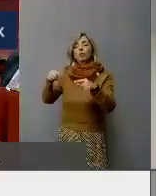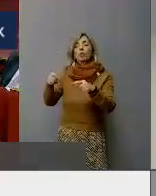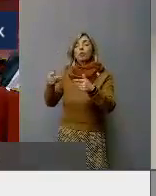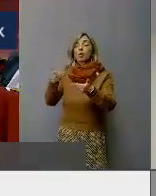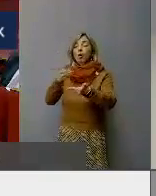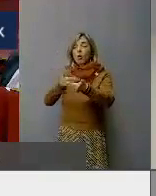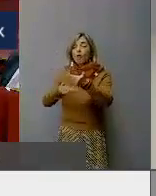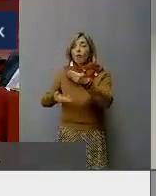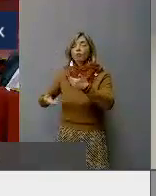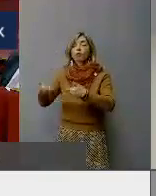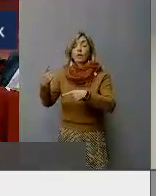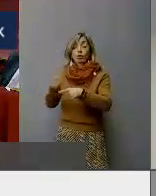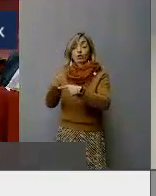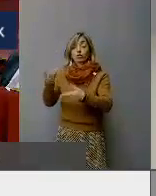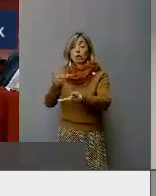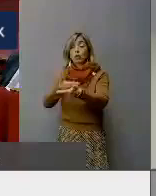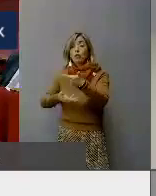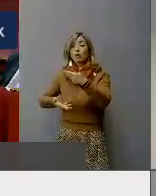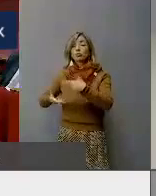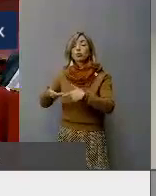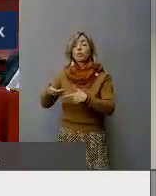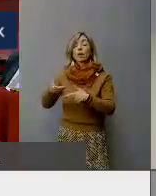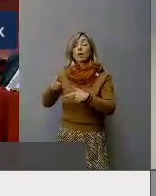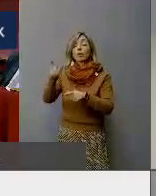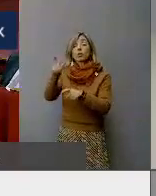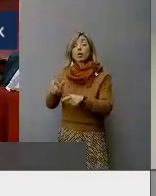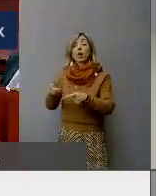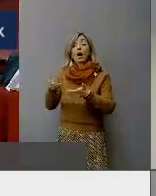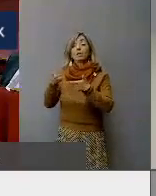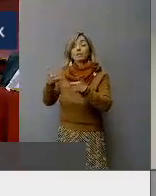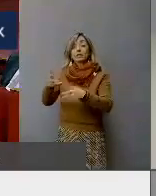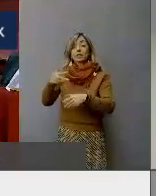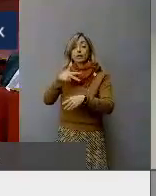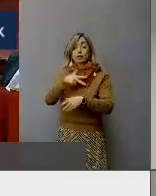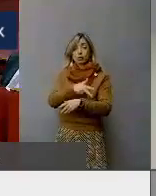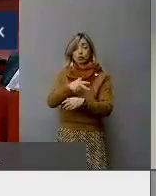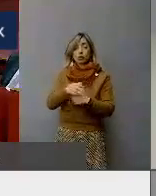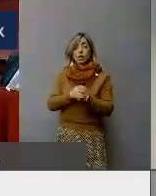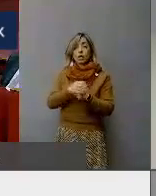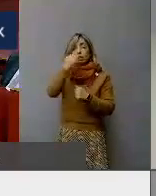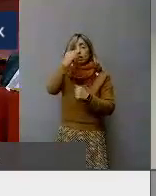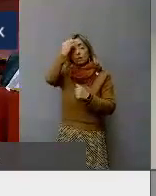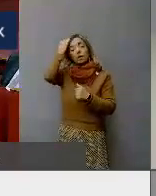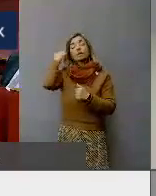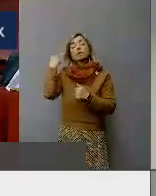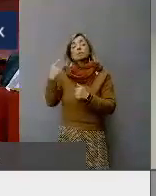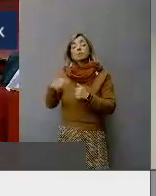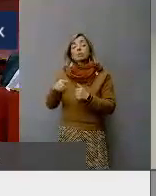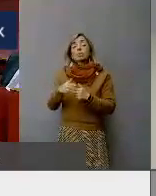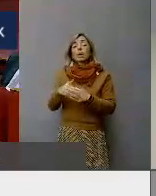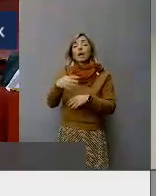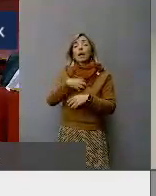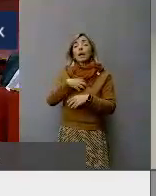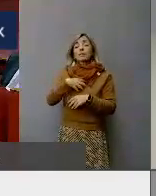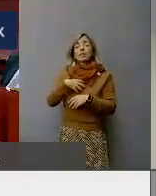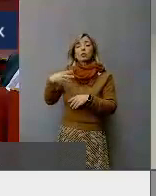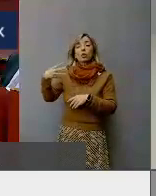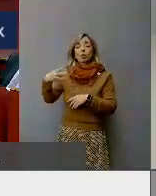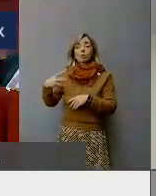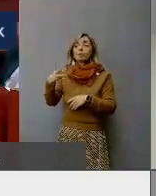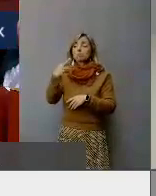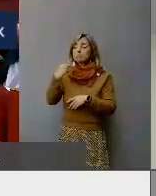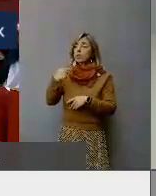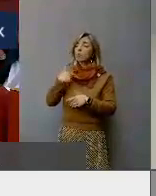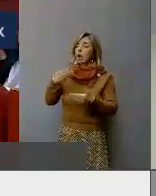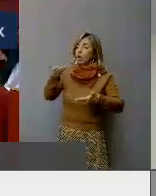necessità guardate poi so che c'era ma ci ha detto che ha coinvolto gli uffici del comune che rispetto e ci mancherebbe